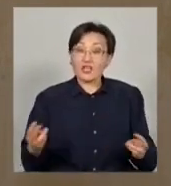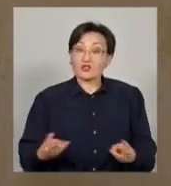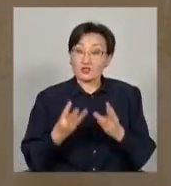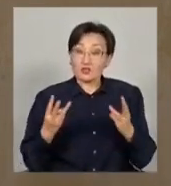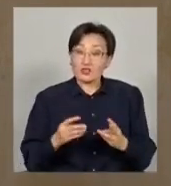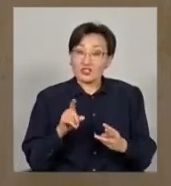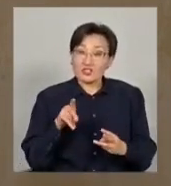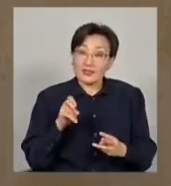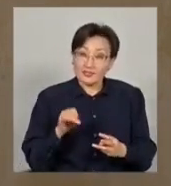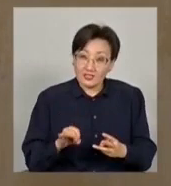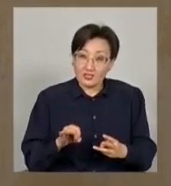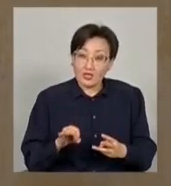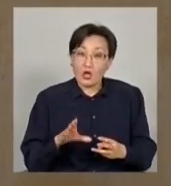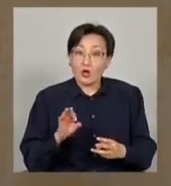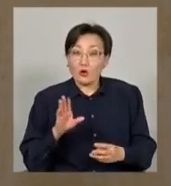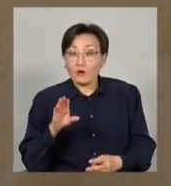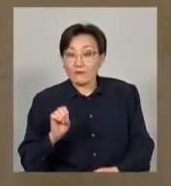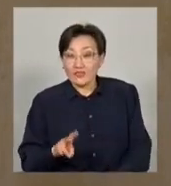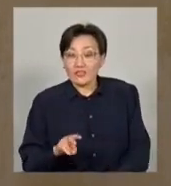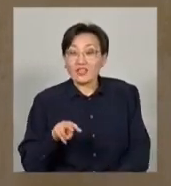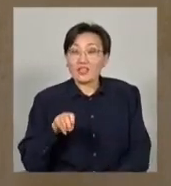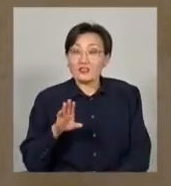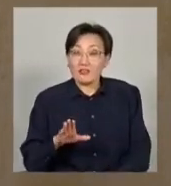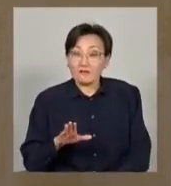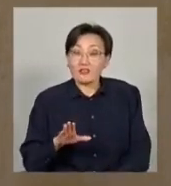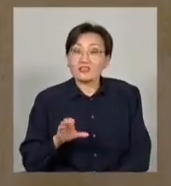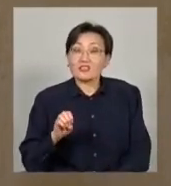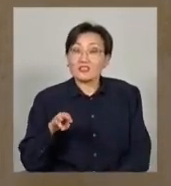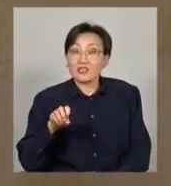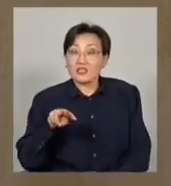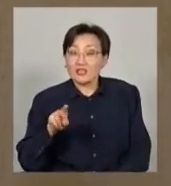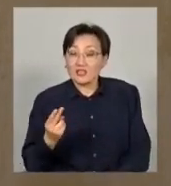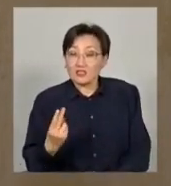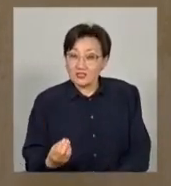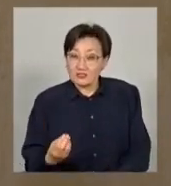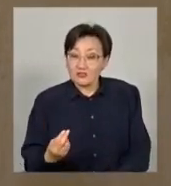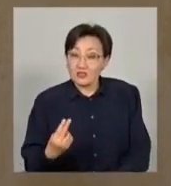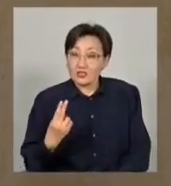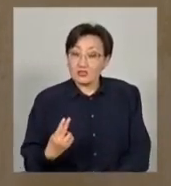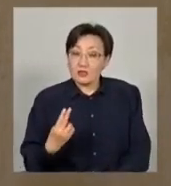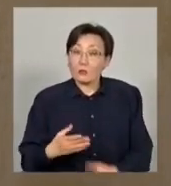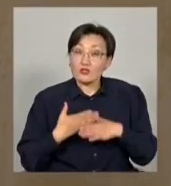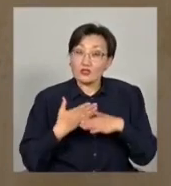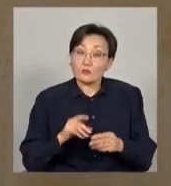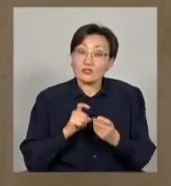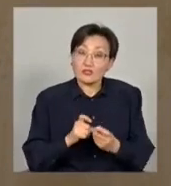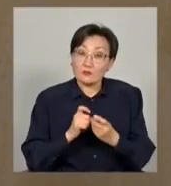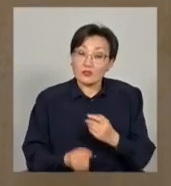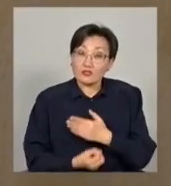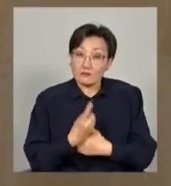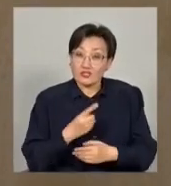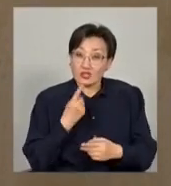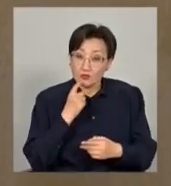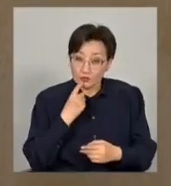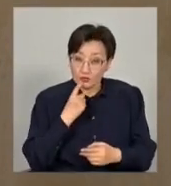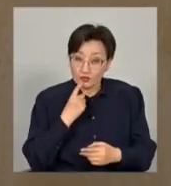знаков огненной стихии, это Овен, Лев, Стрелец. Овнам поддержка планет в новом году поможет в борьбе с возникающими